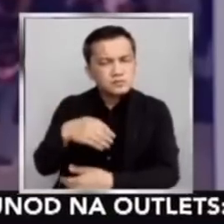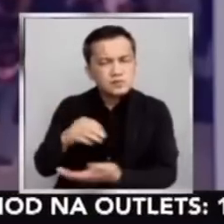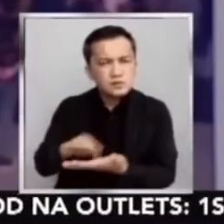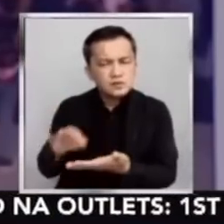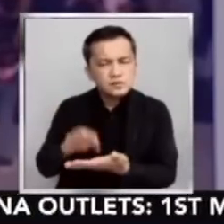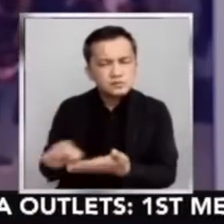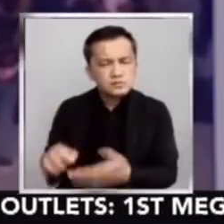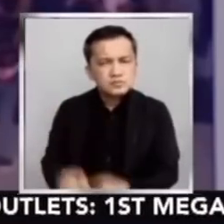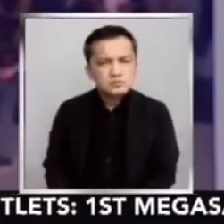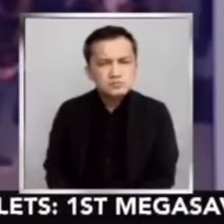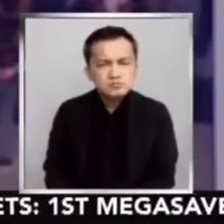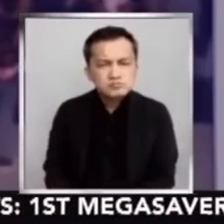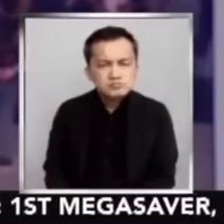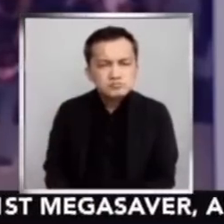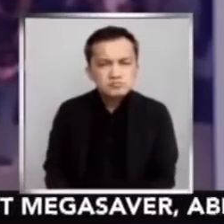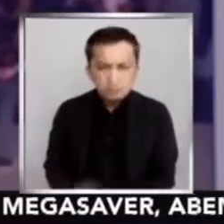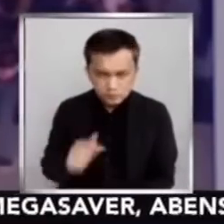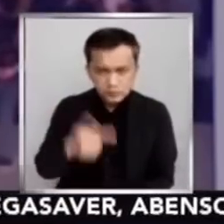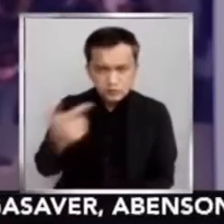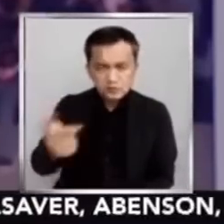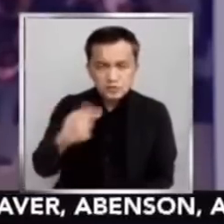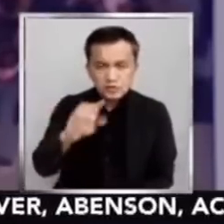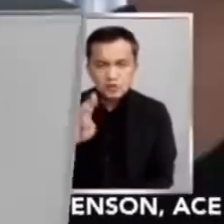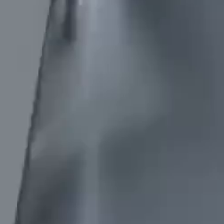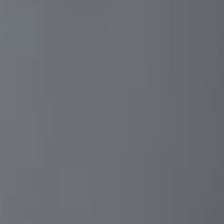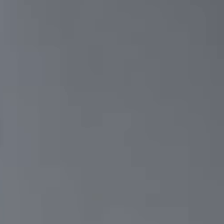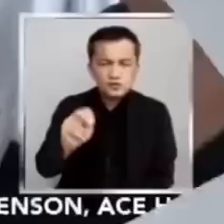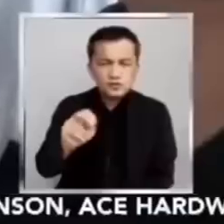tissue. Tinutukan niya ni Bon Aquino.